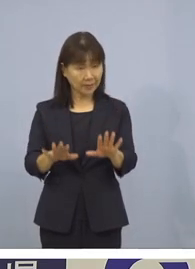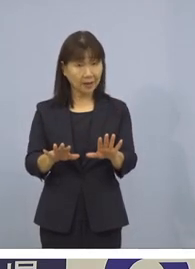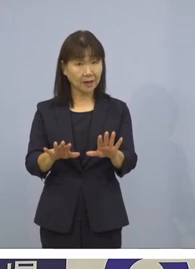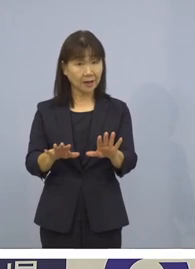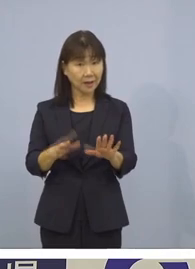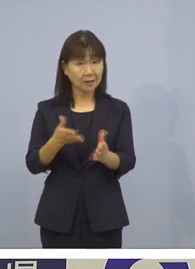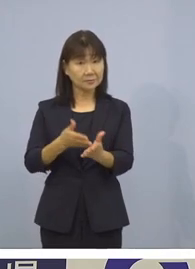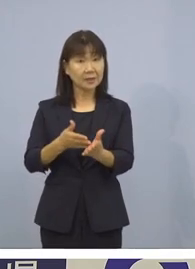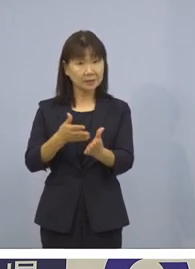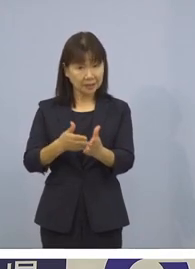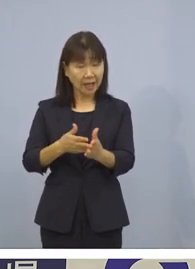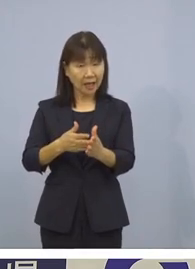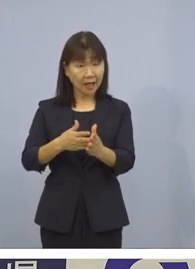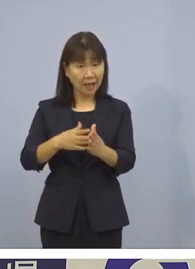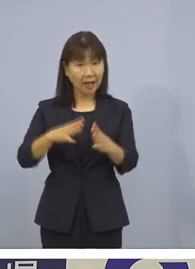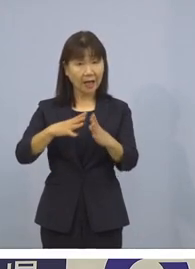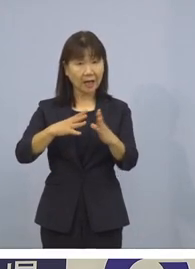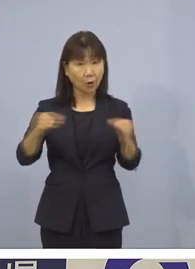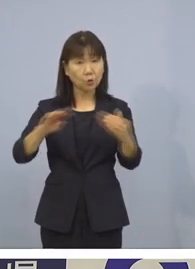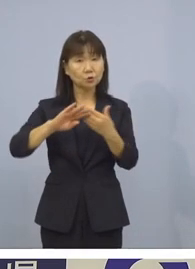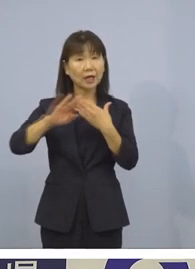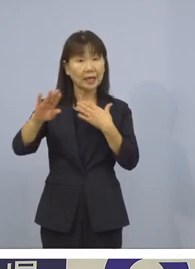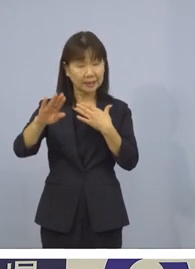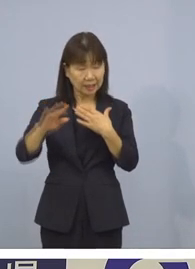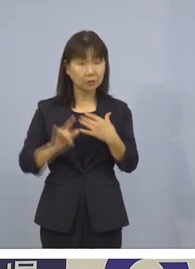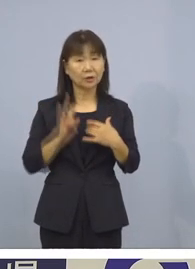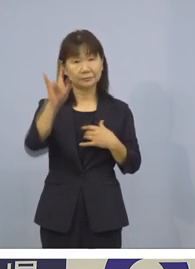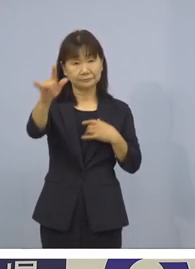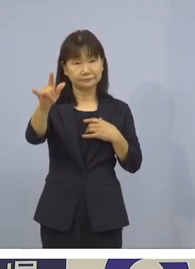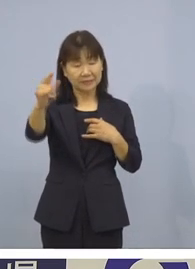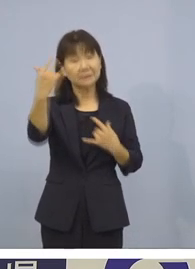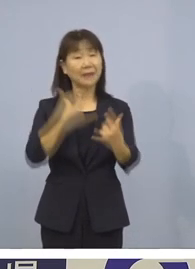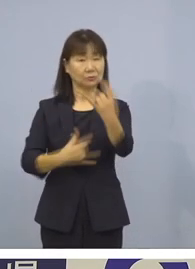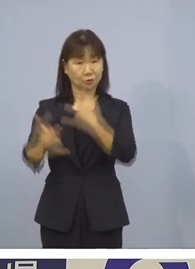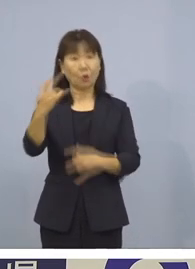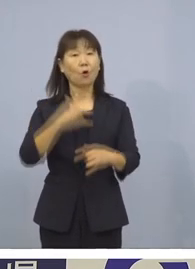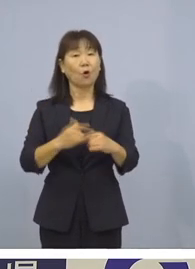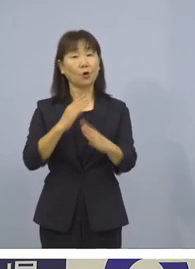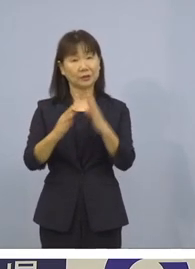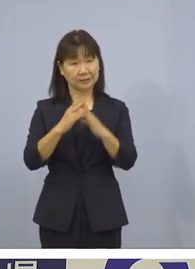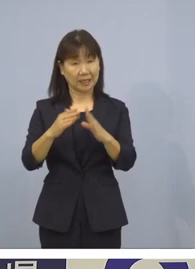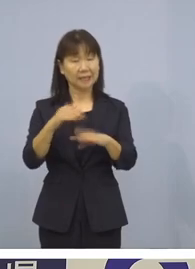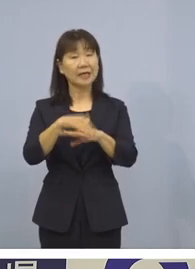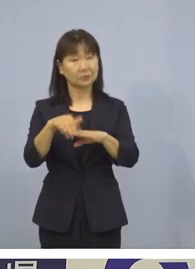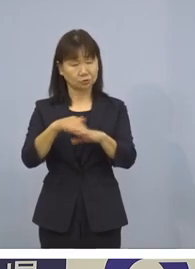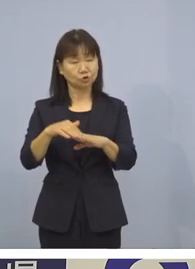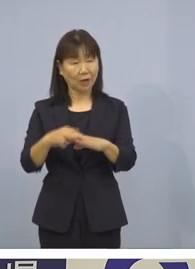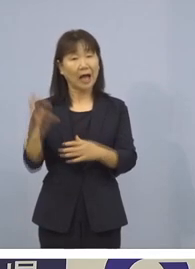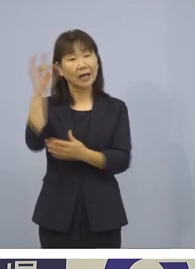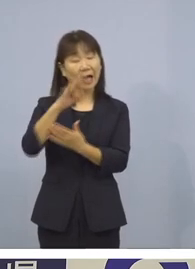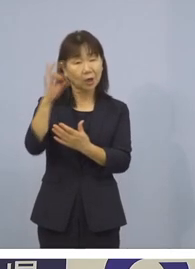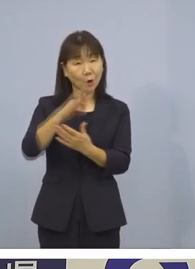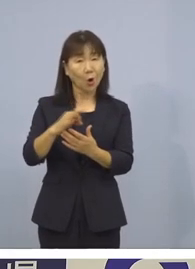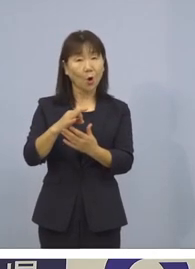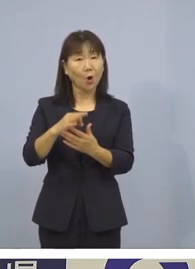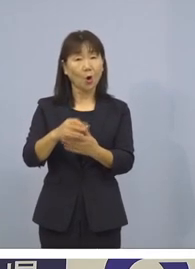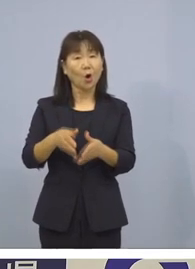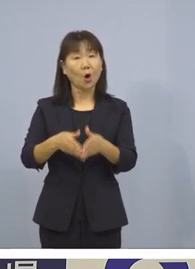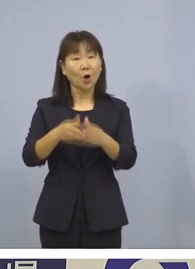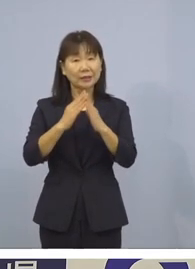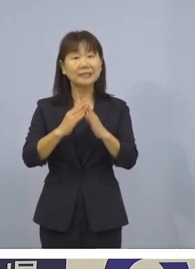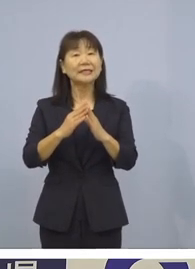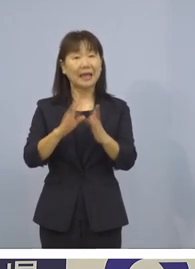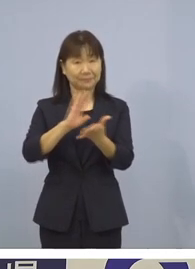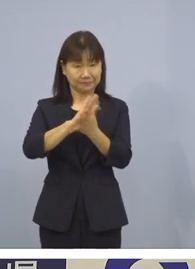したような海外のインバウンド戦略にももちろん関係しますが、あの観光立県ビッグバンというですね、